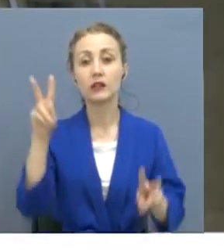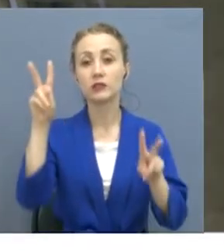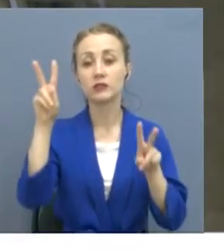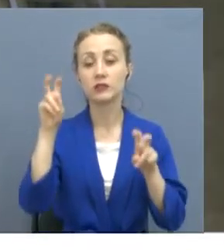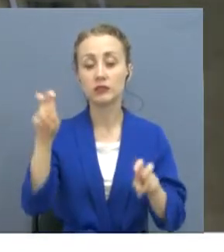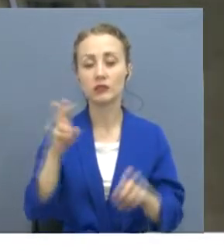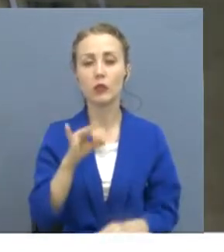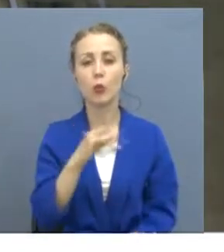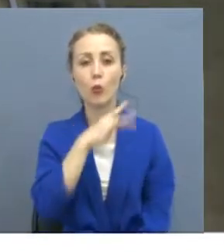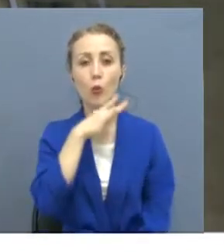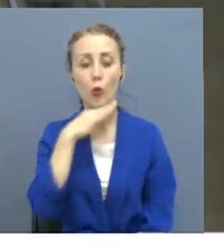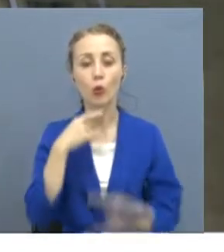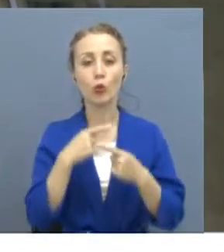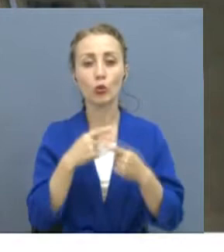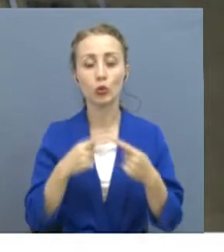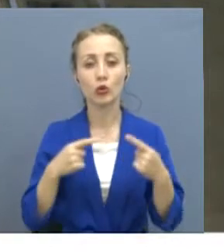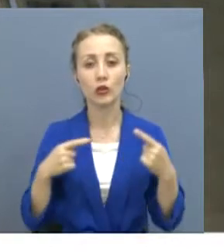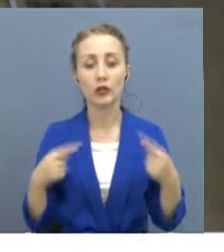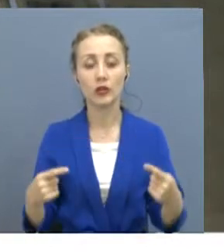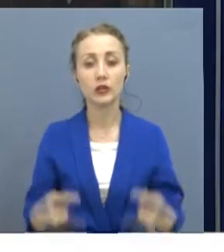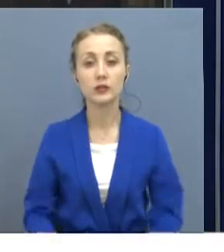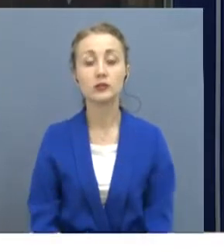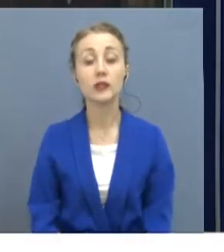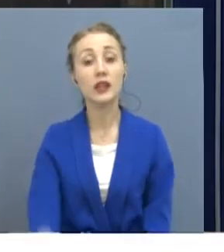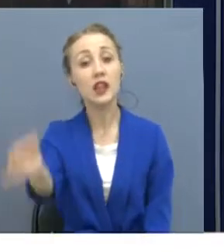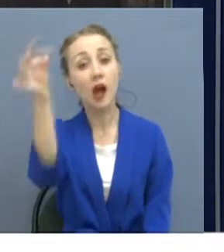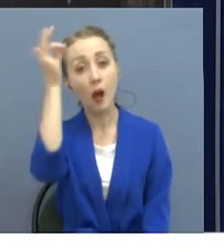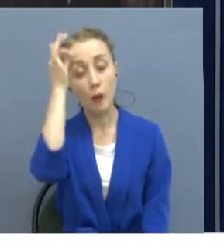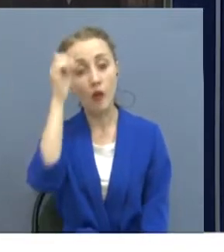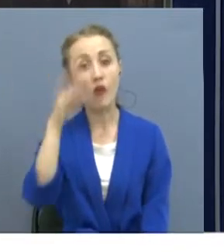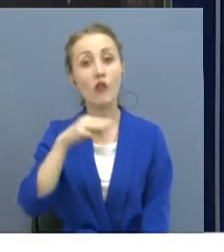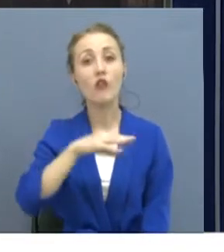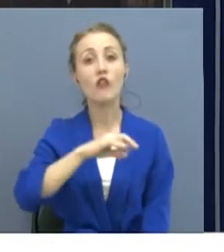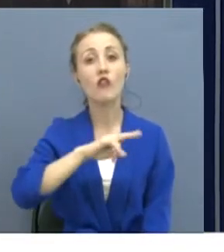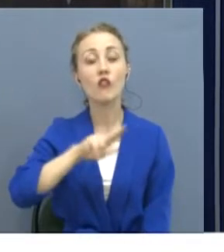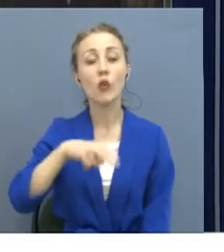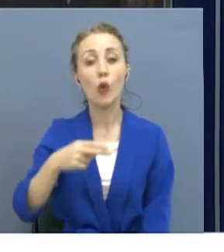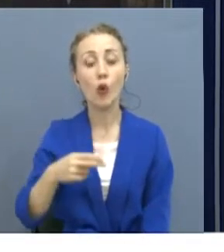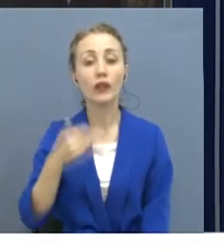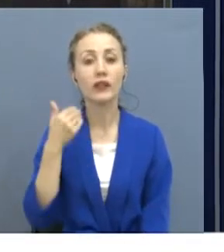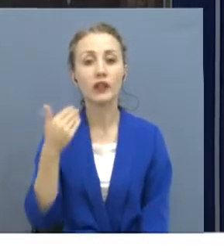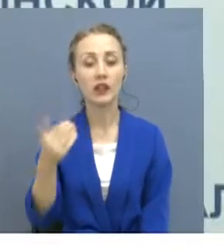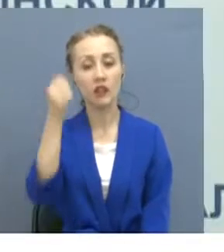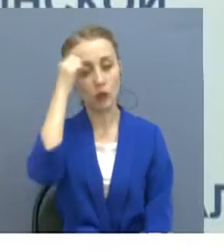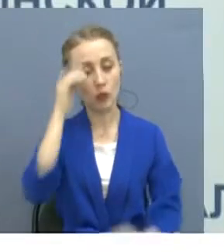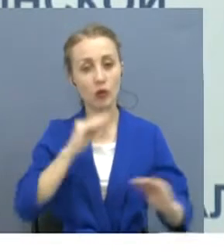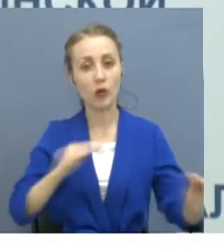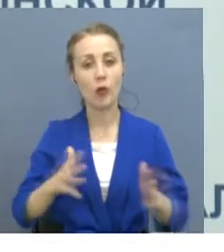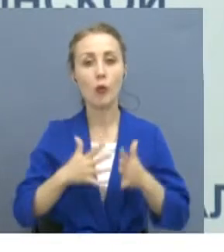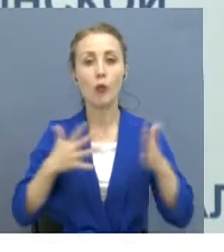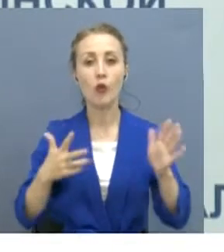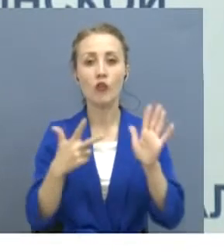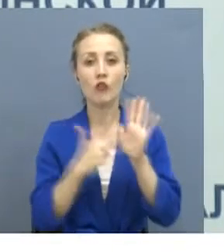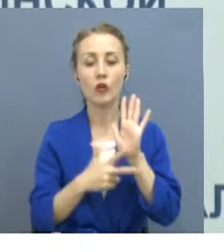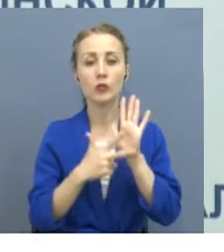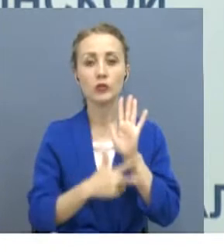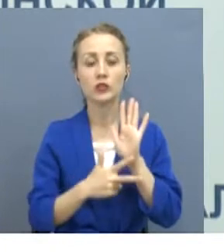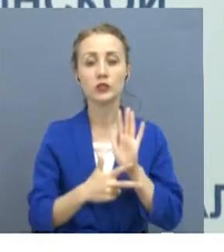көздейді. Бұл шара батырдың туған күні 15 қарашада өтеді деп жоспарланған. Қазақстан